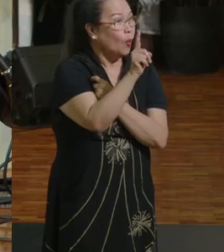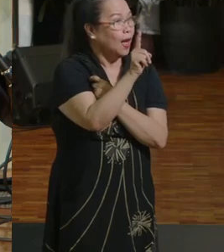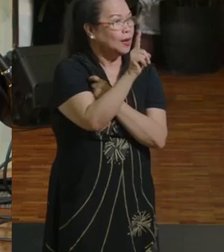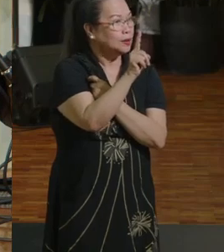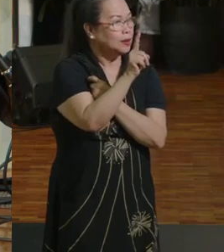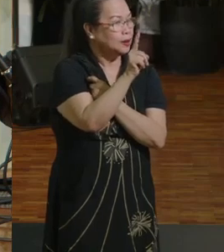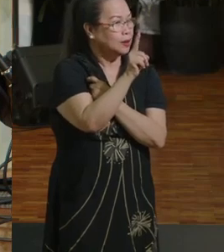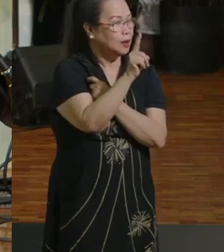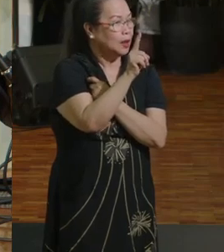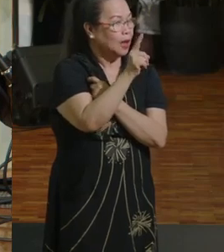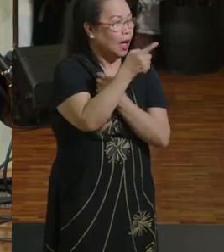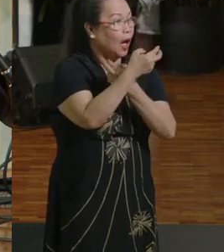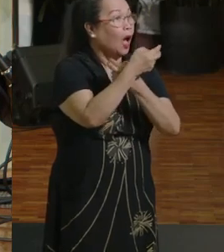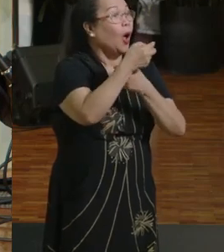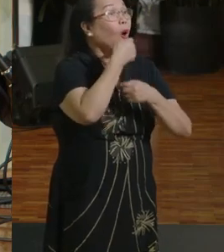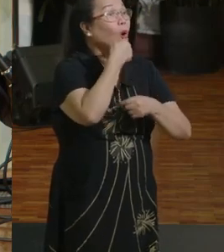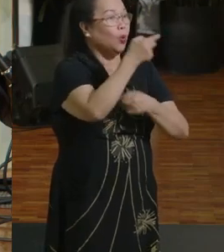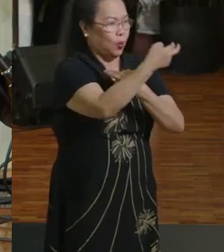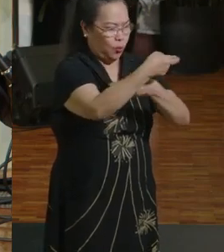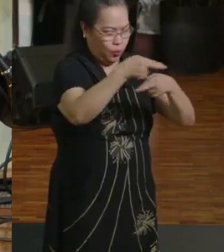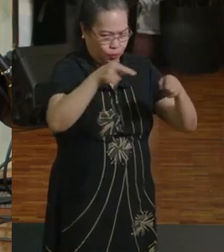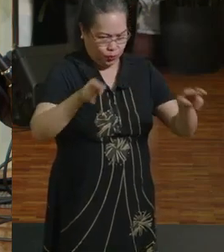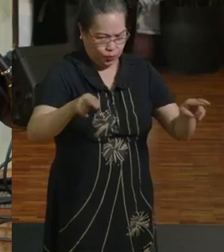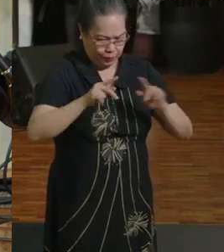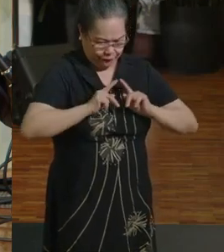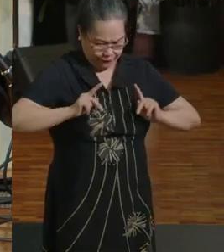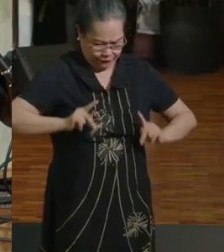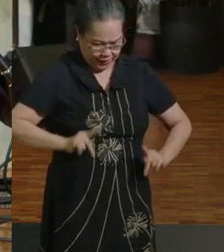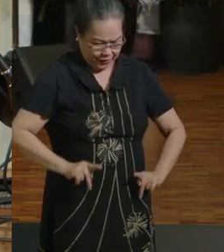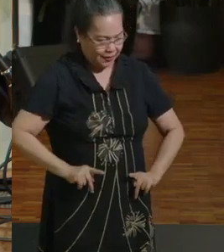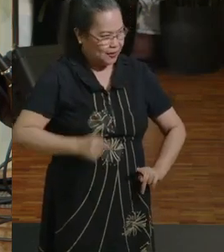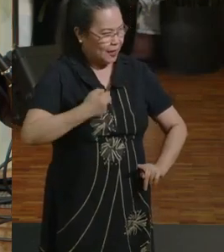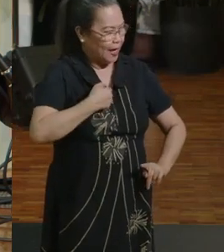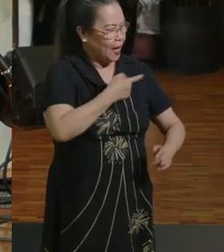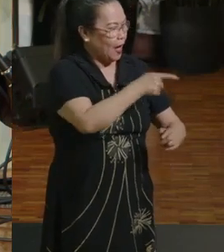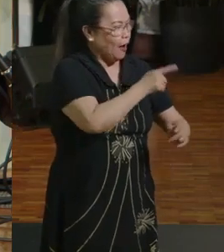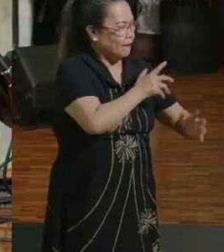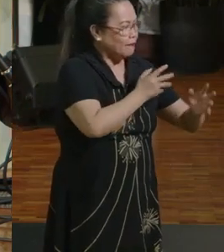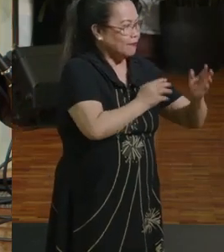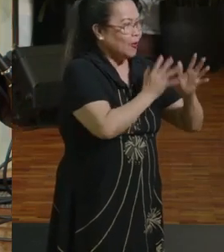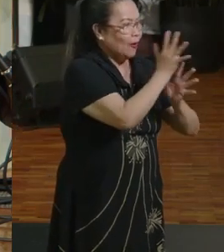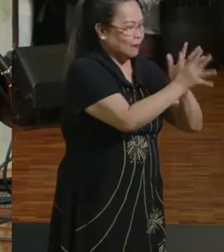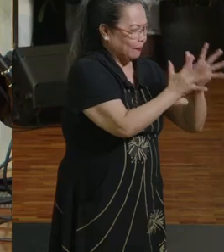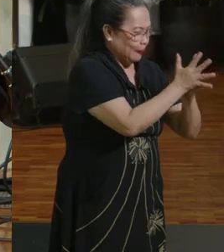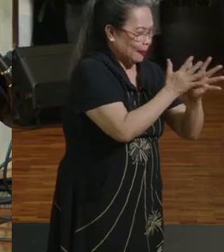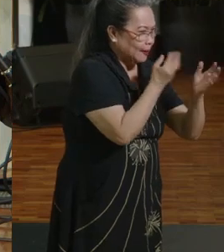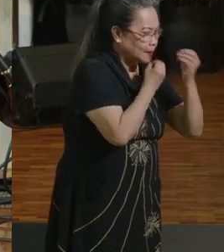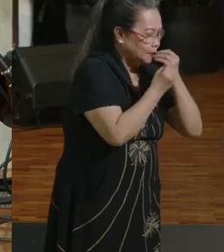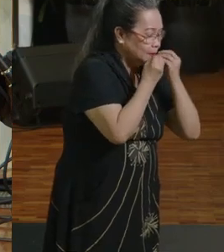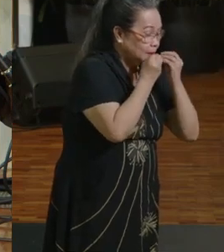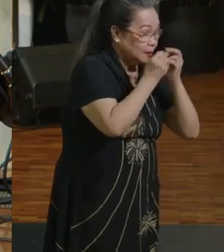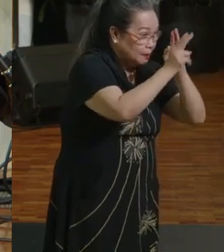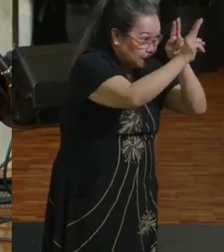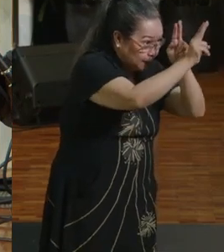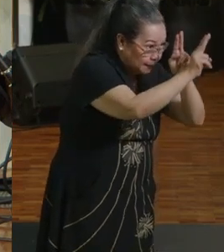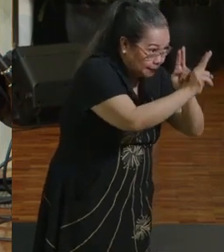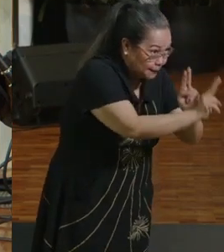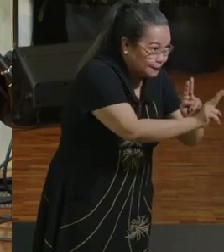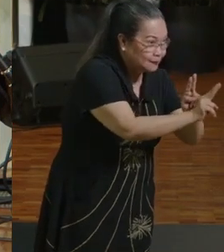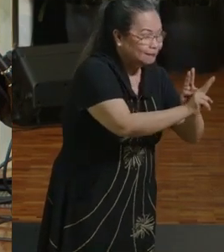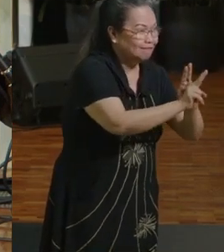pumasok sa isang handaan ng isang Pariseo at kanyang pinarangalan at